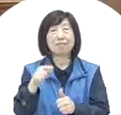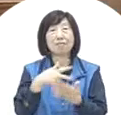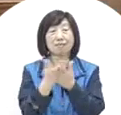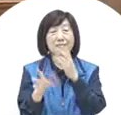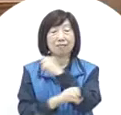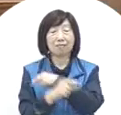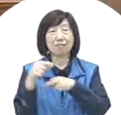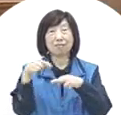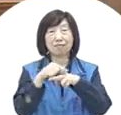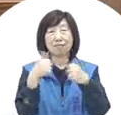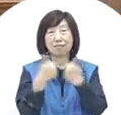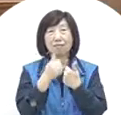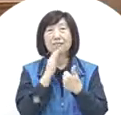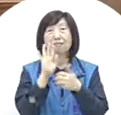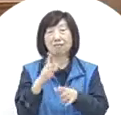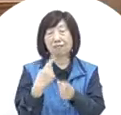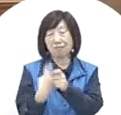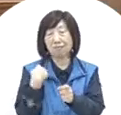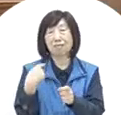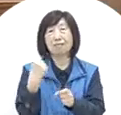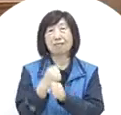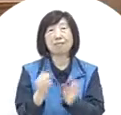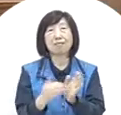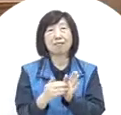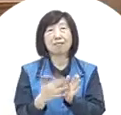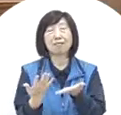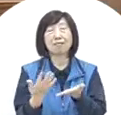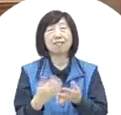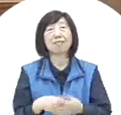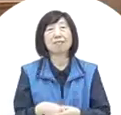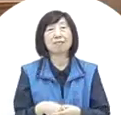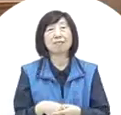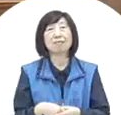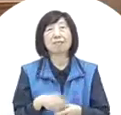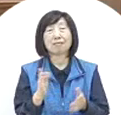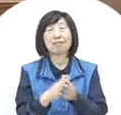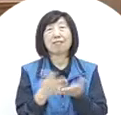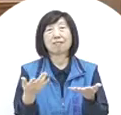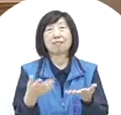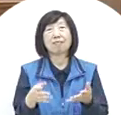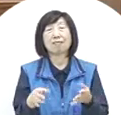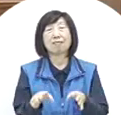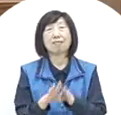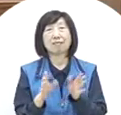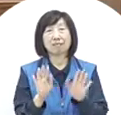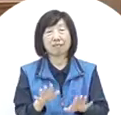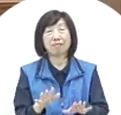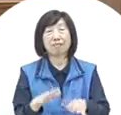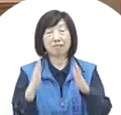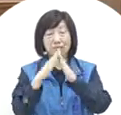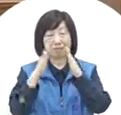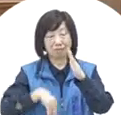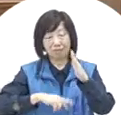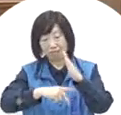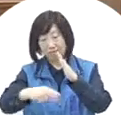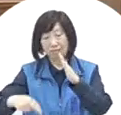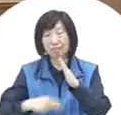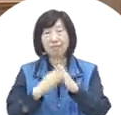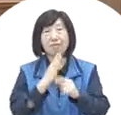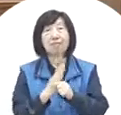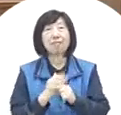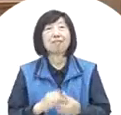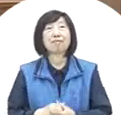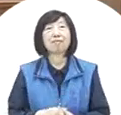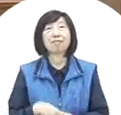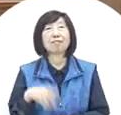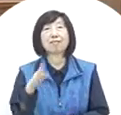后我们已经在去年完成本体工程的一个竣工，然后目前在做室内的一个装修当中。那至于那